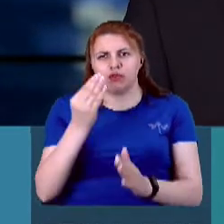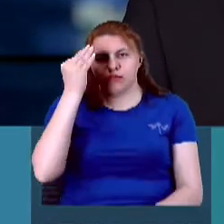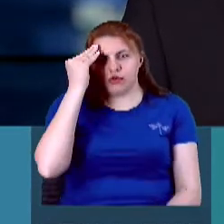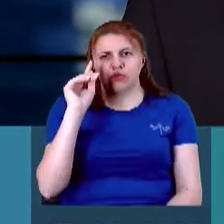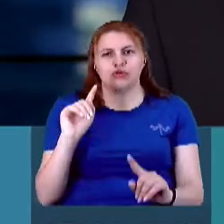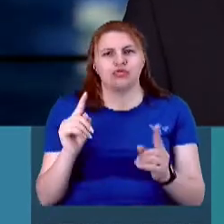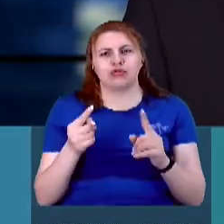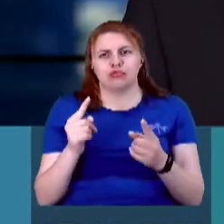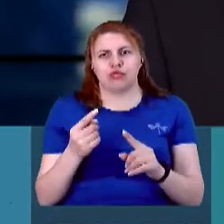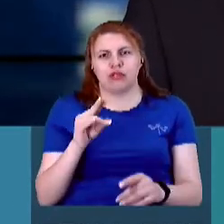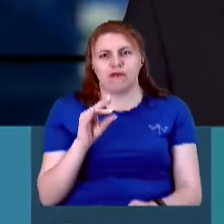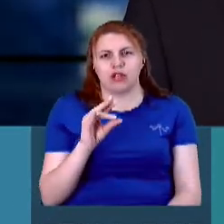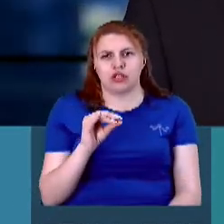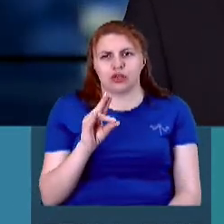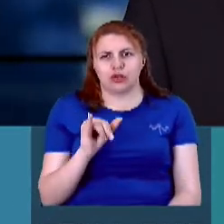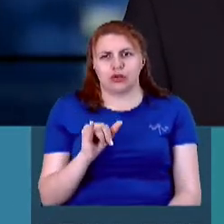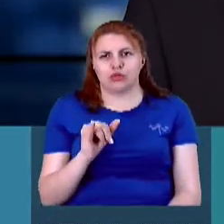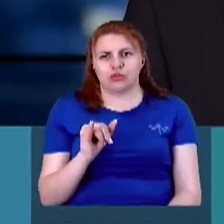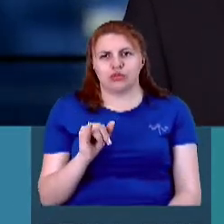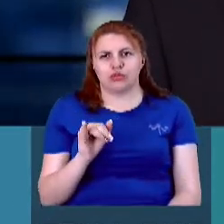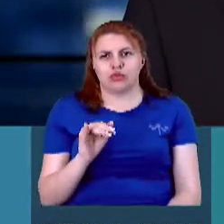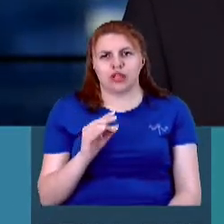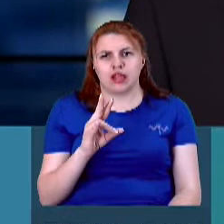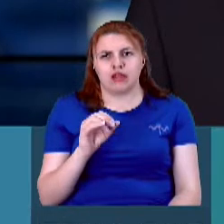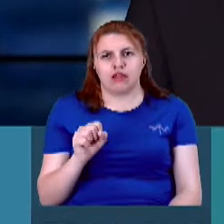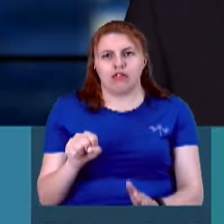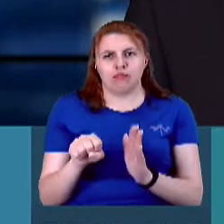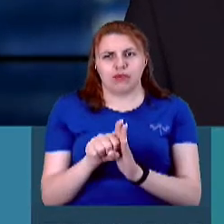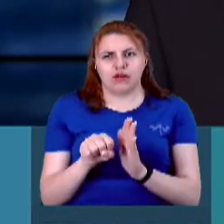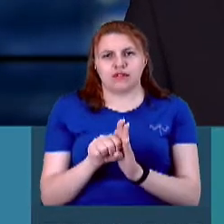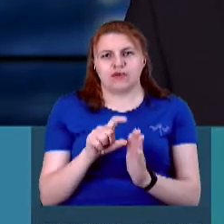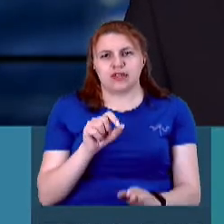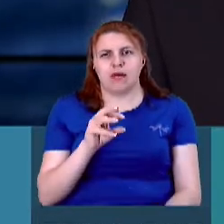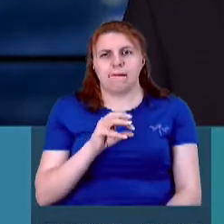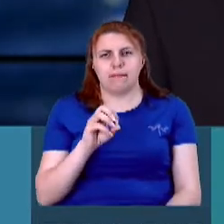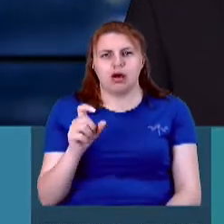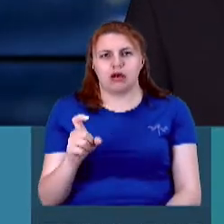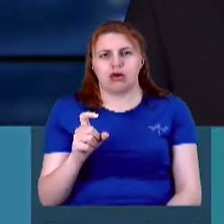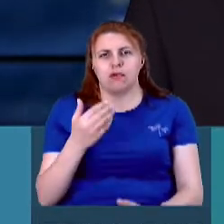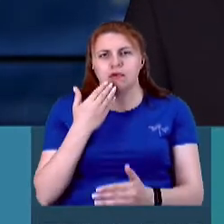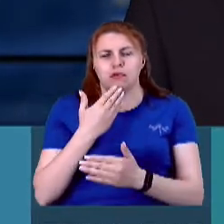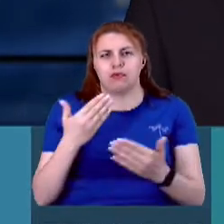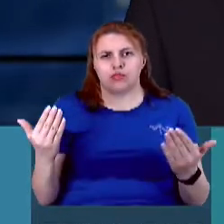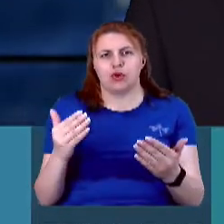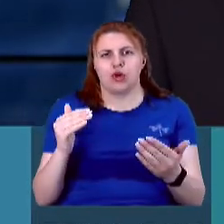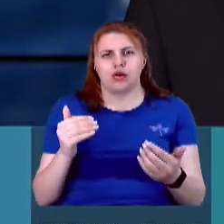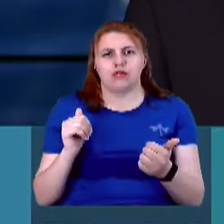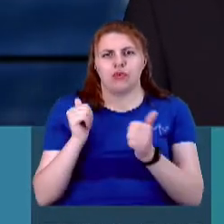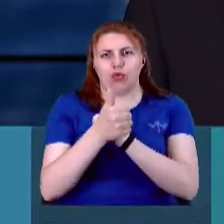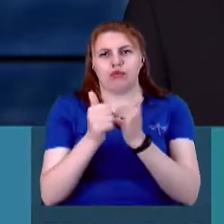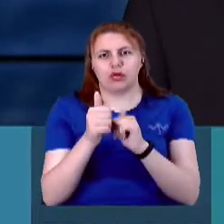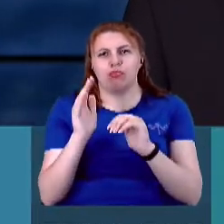саме на Валентину здійснено замах на вбивство? Адже протягом останніх обмінів було